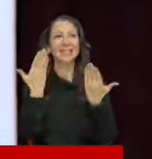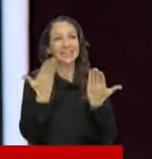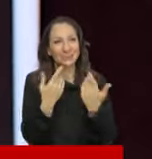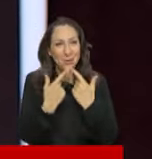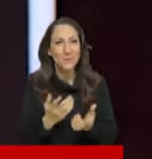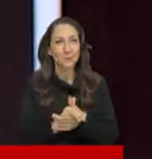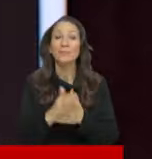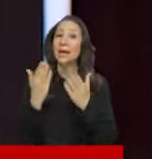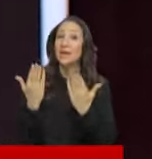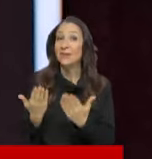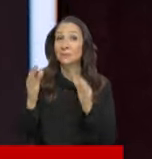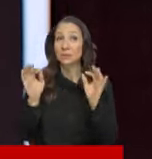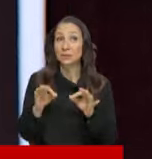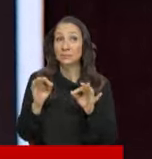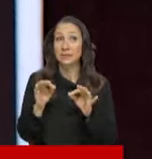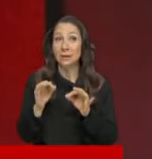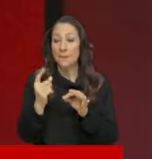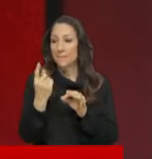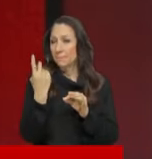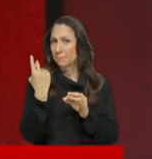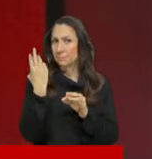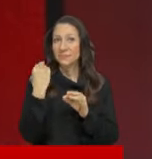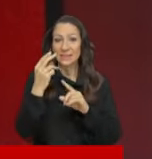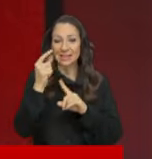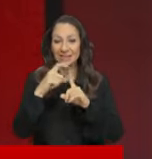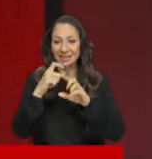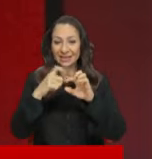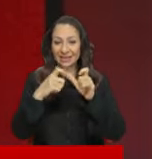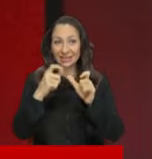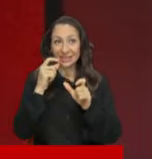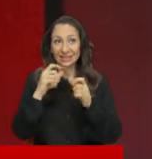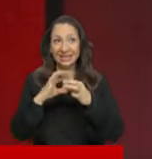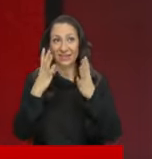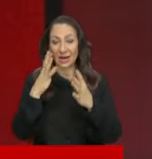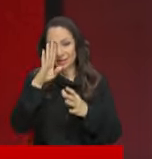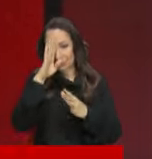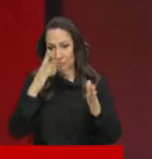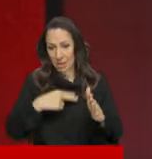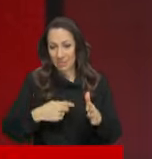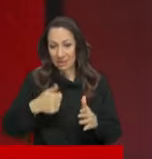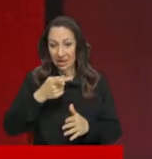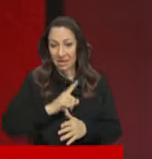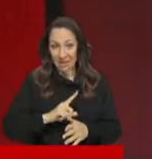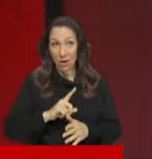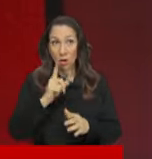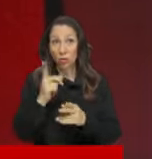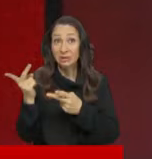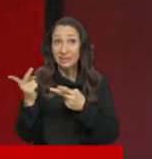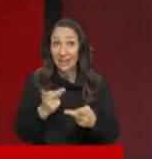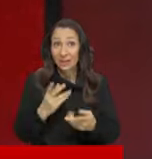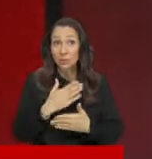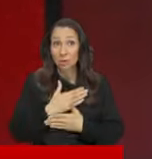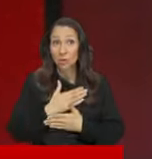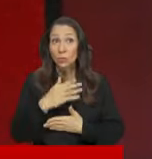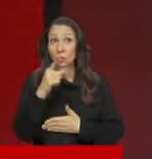diliyorum Efendim şimdi Eee birkaç gün önce İdris Bey'i e Deva partisi' İstanbul Büyükşehir Belediye Başkanı adayı onu ağırlamış